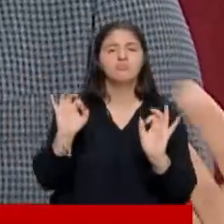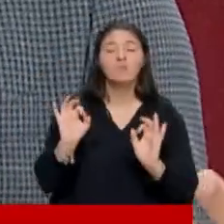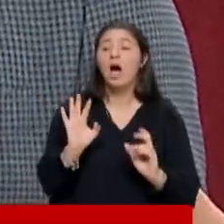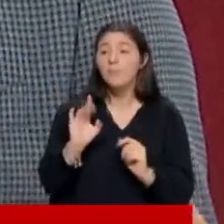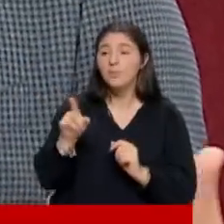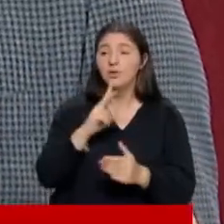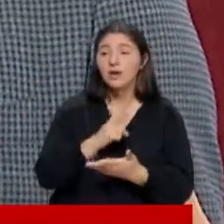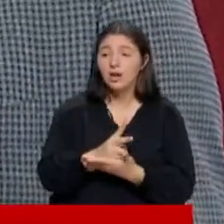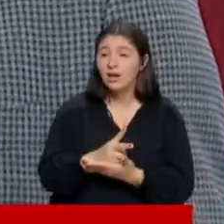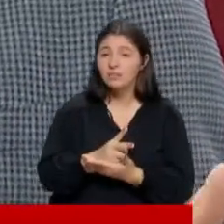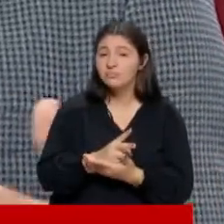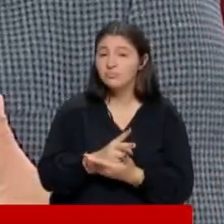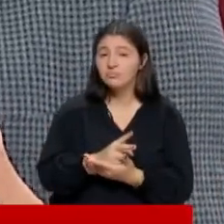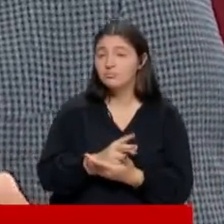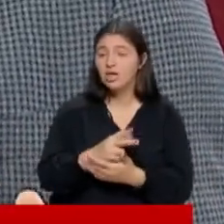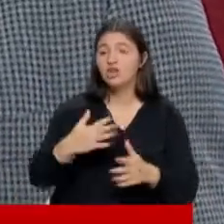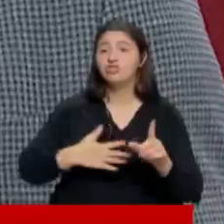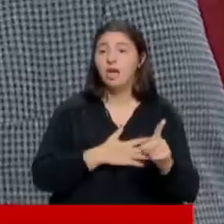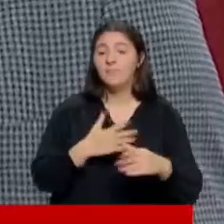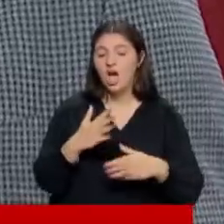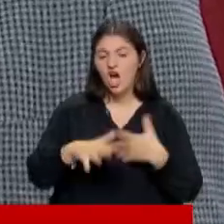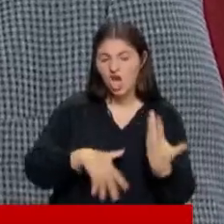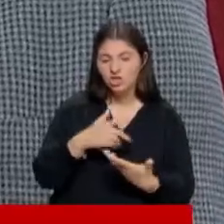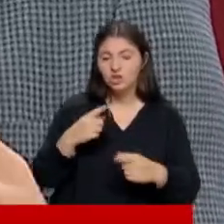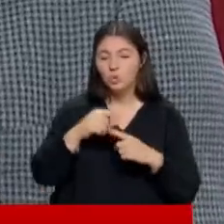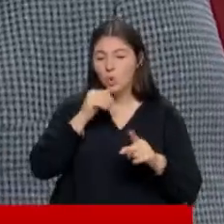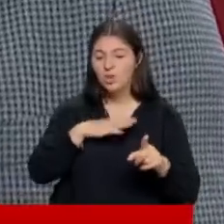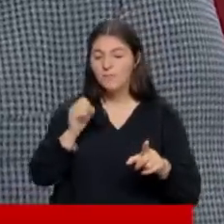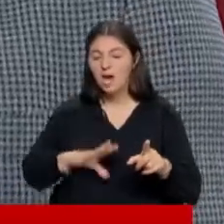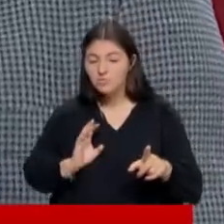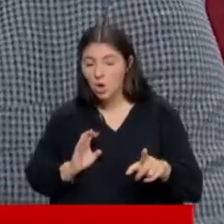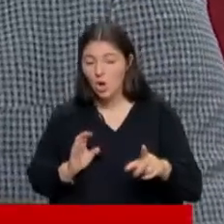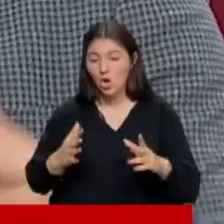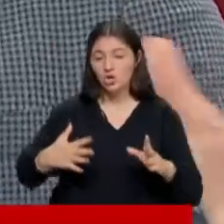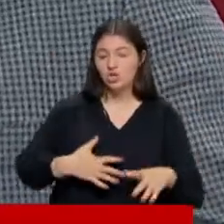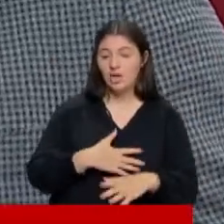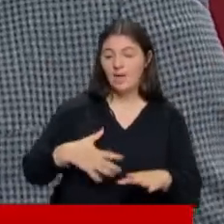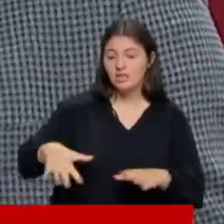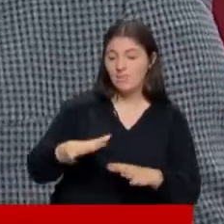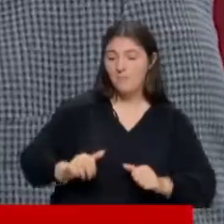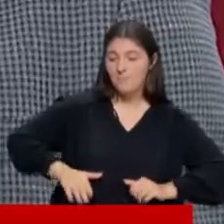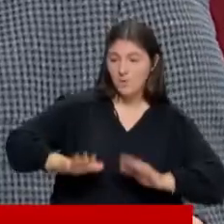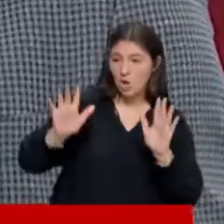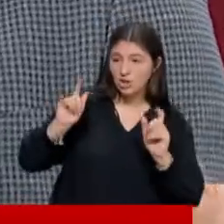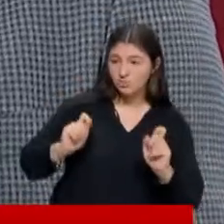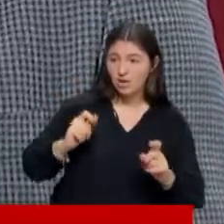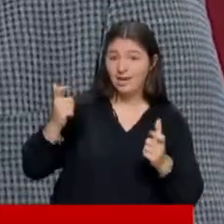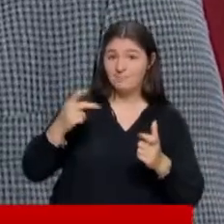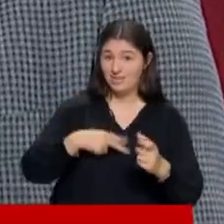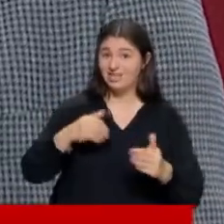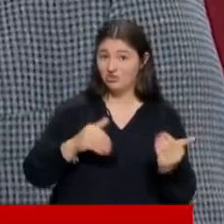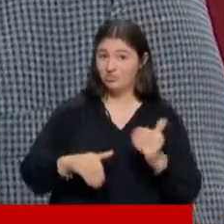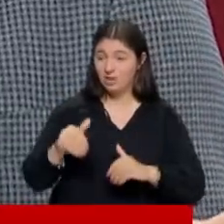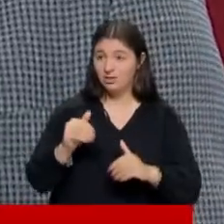bu bu karar yani işte CHP karıştı Kılıçdaroğlu bırakmıyor CHP tabanı protesto edecek yerel